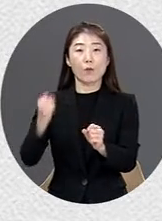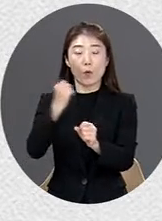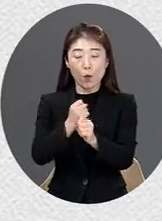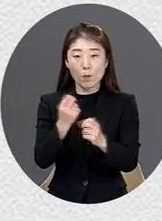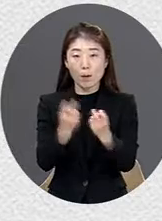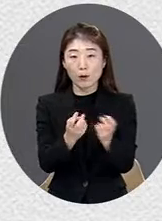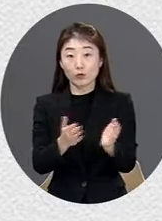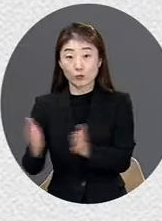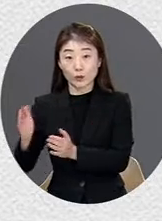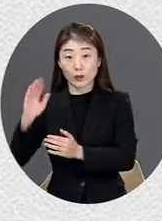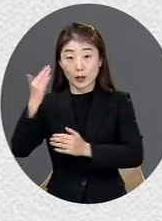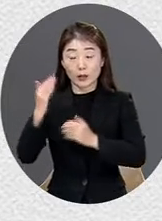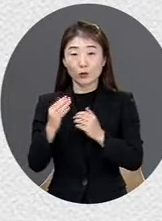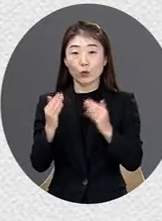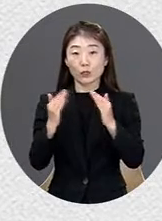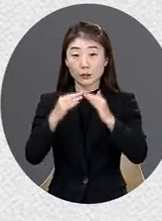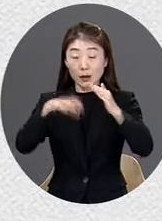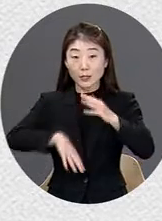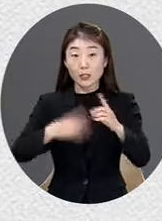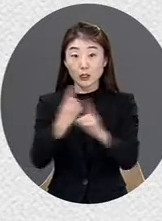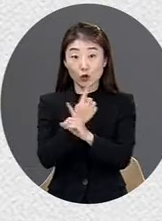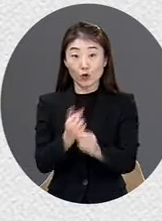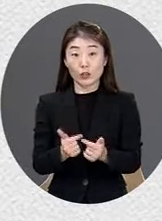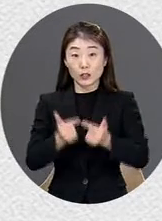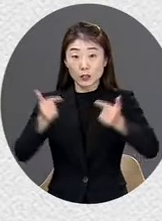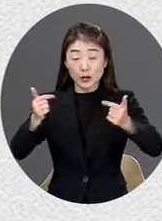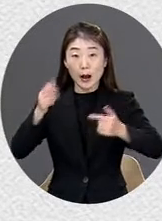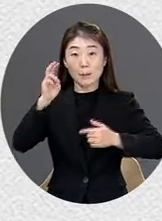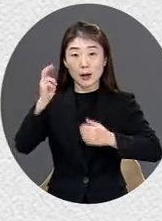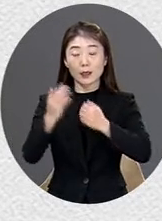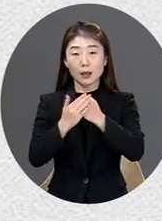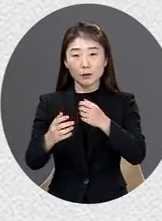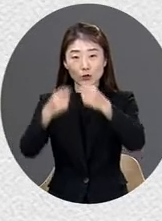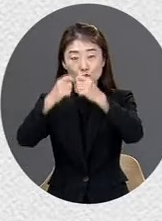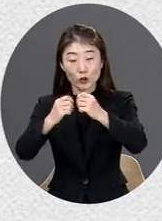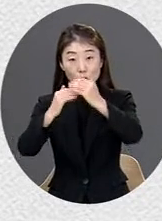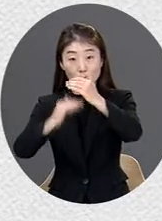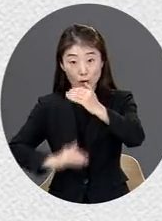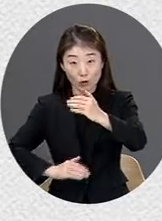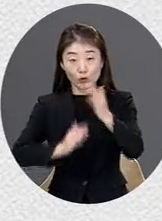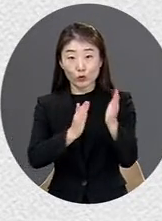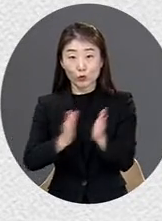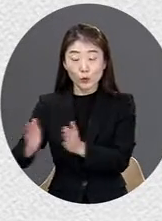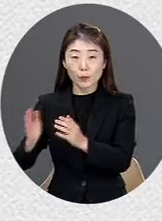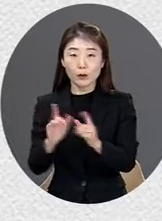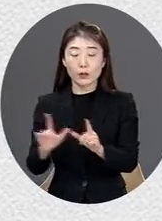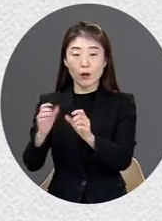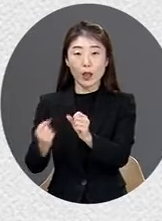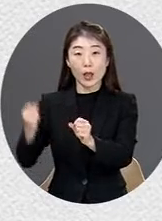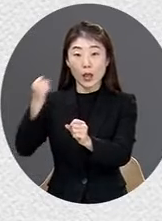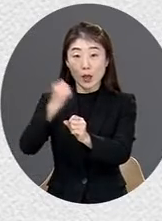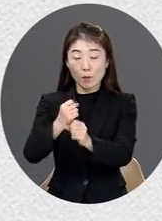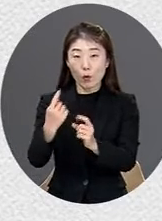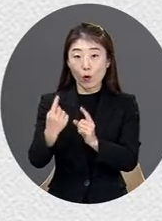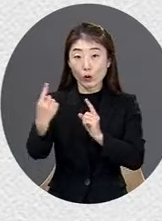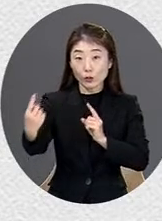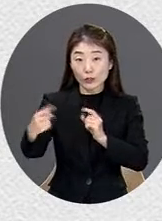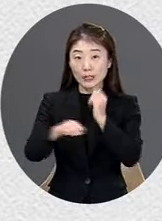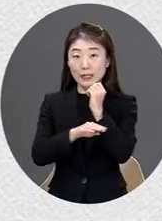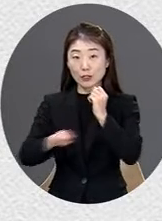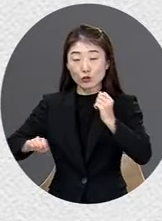마련됩니다. 또 재택 치료가 늘어날 것에 대비한 구체적인 방안 마련과 일상 회복 거리두기 기준 마련